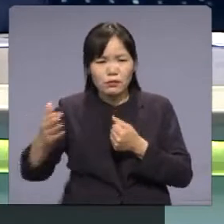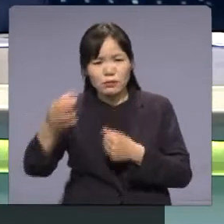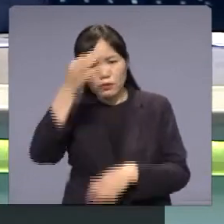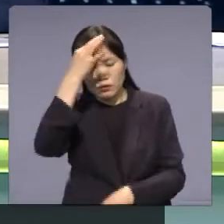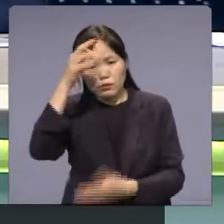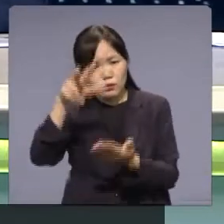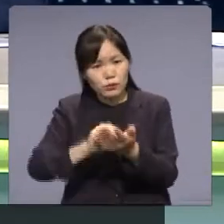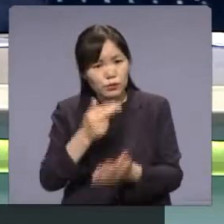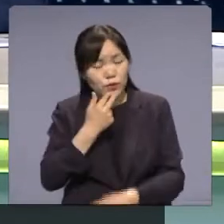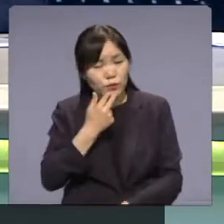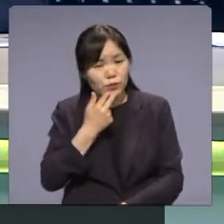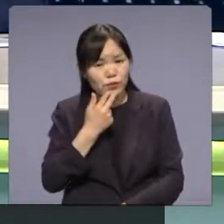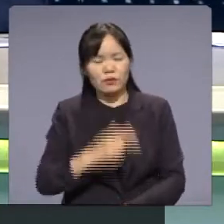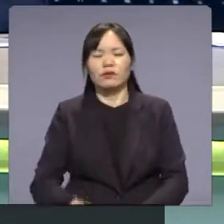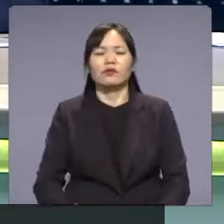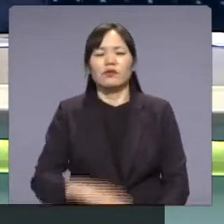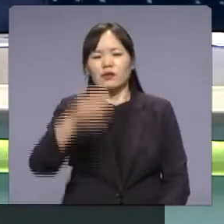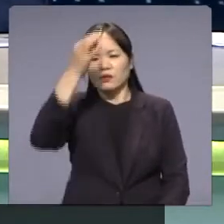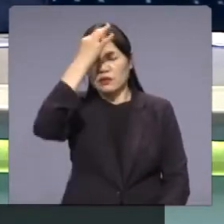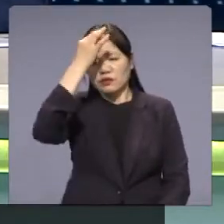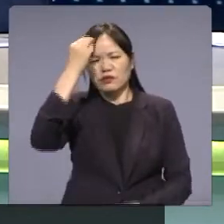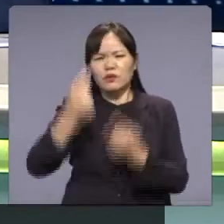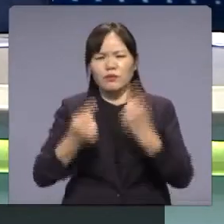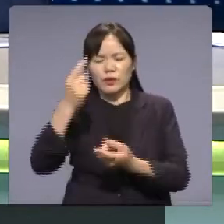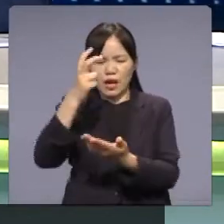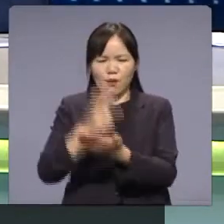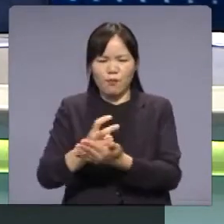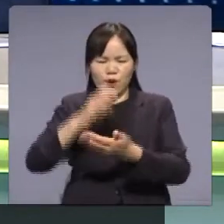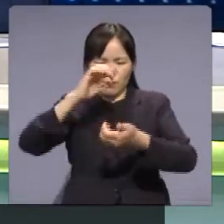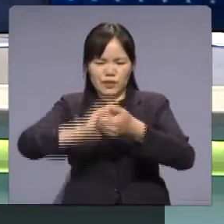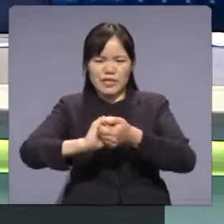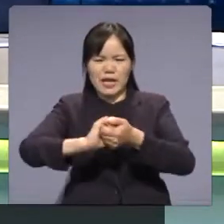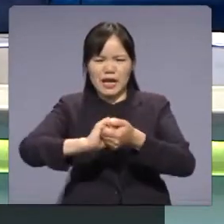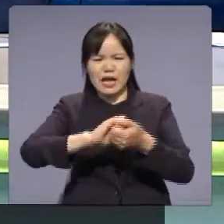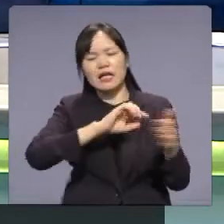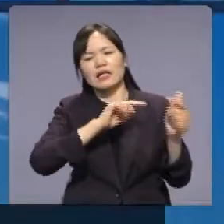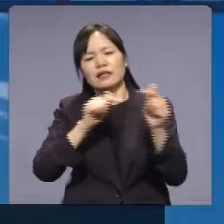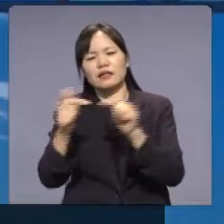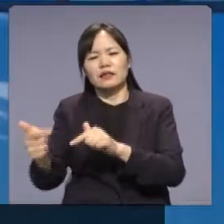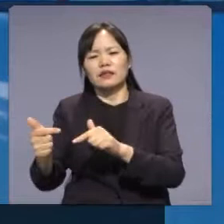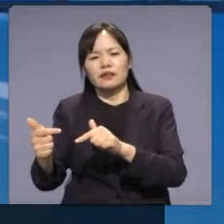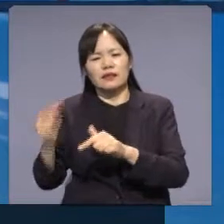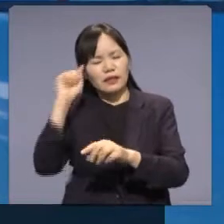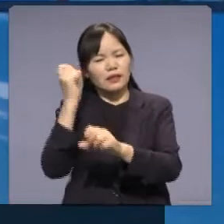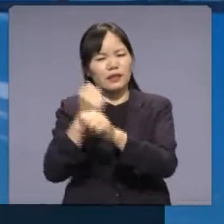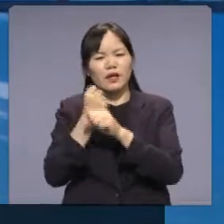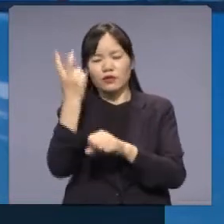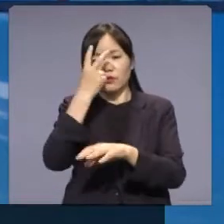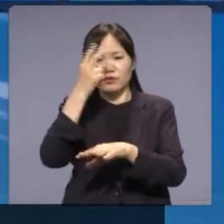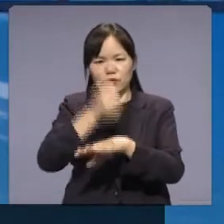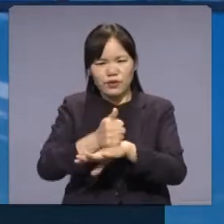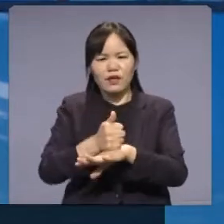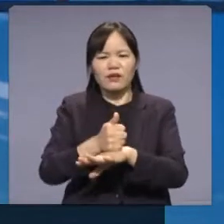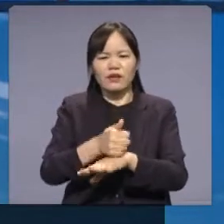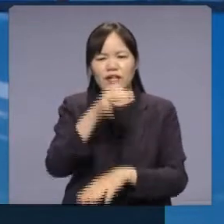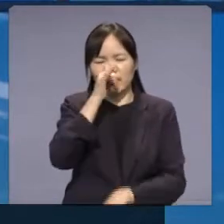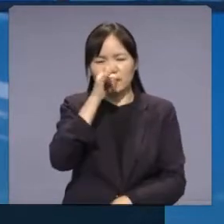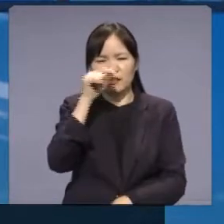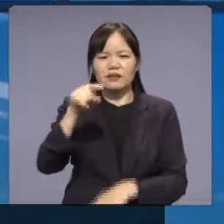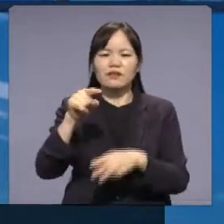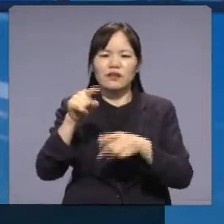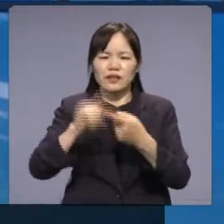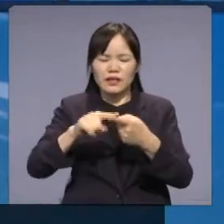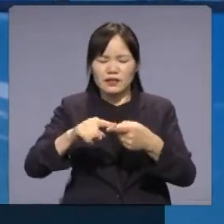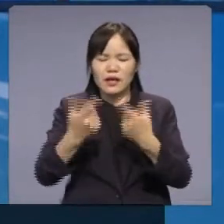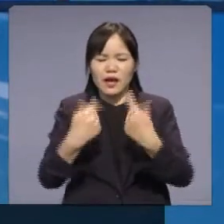부분은 이제 기술적인 부분은 어려움보다 법률적인 제한이나 이런 부분의 것이 연구 결과에 조금 나왔는데 그건 이제 우리가 같이 풀어나가야